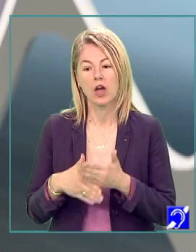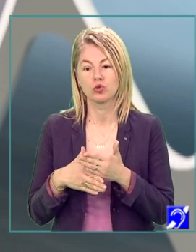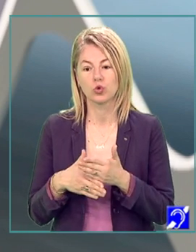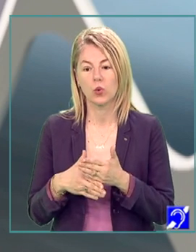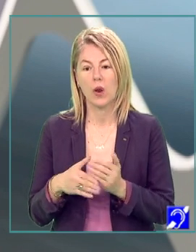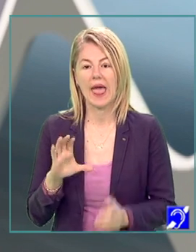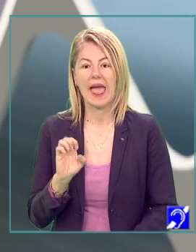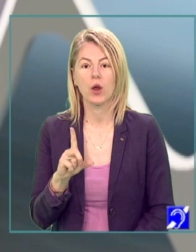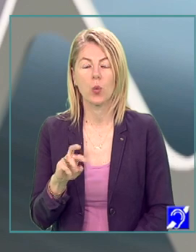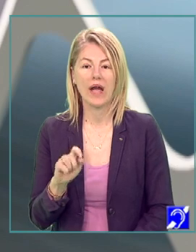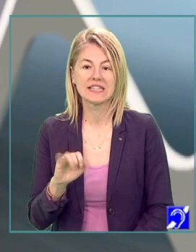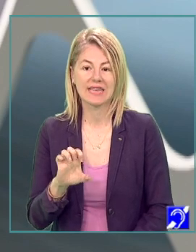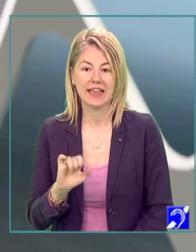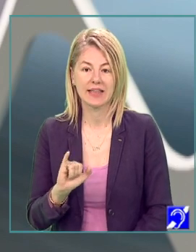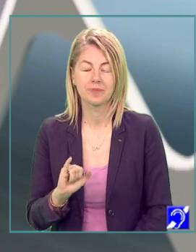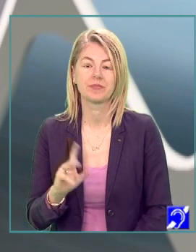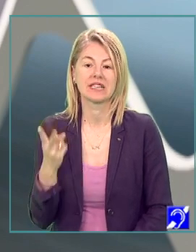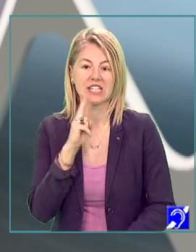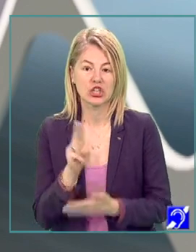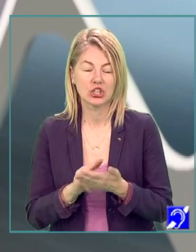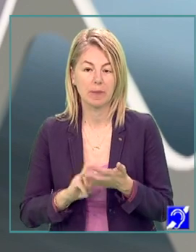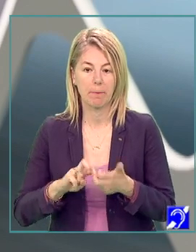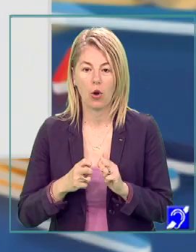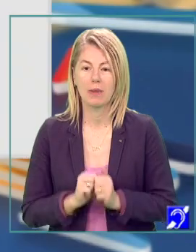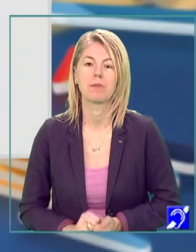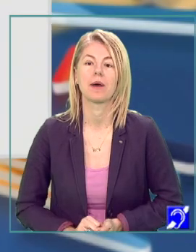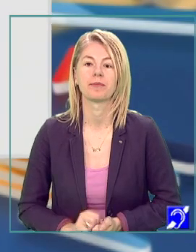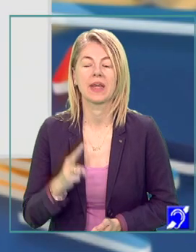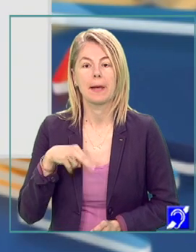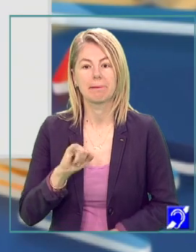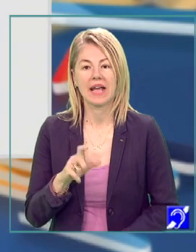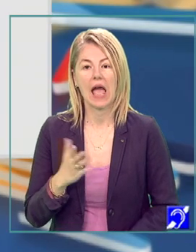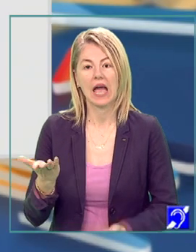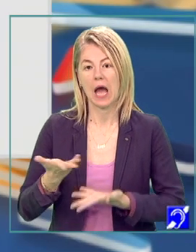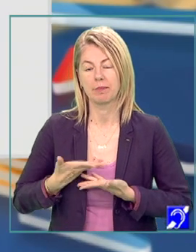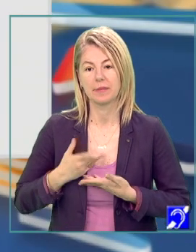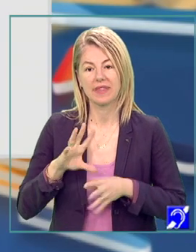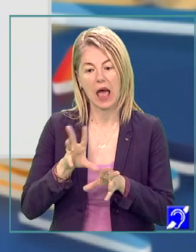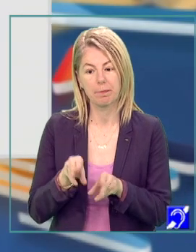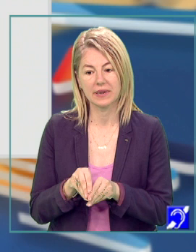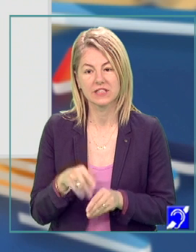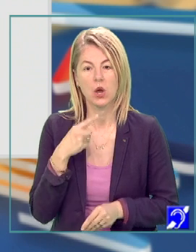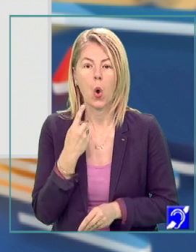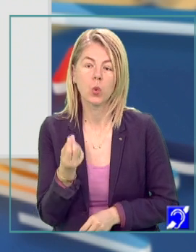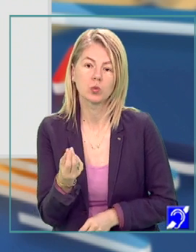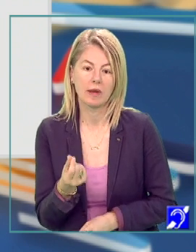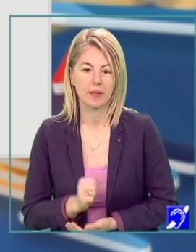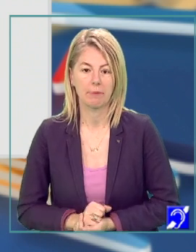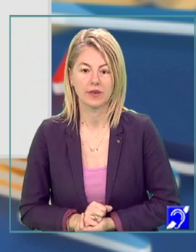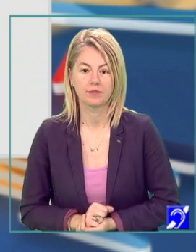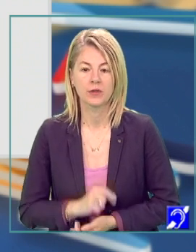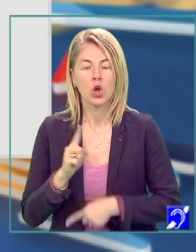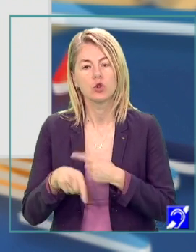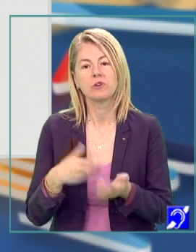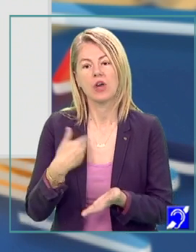ajutorul ecuațiilor. Să citim problema. Mihai a primit de la părinți o sumă de bani.